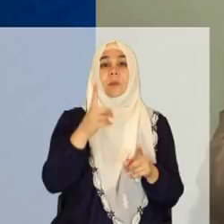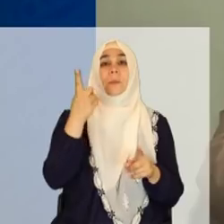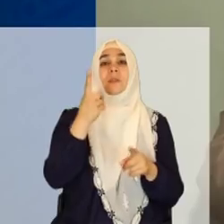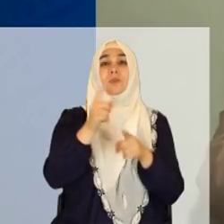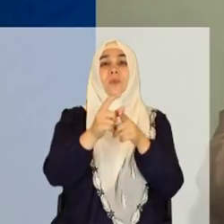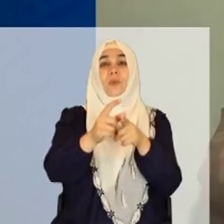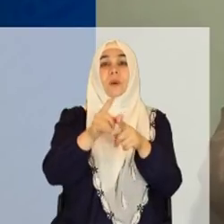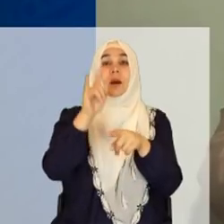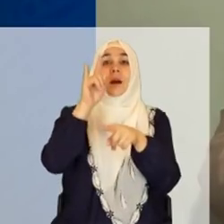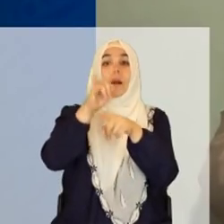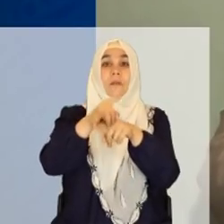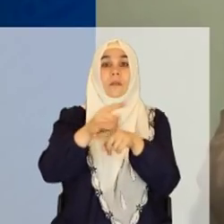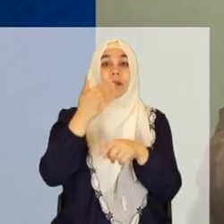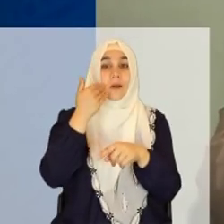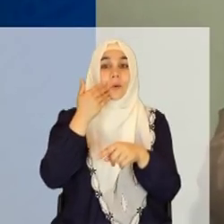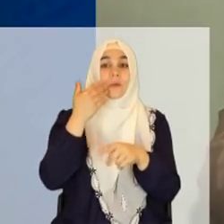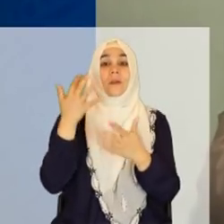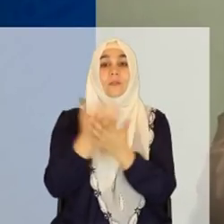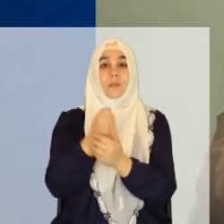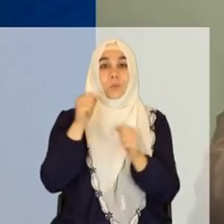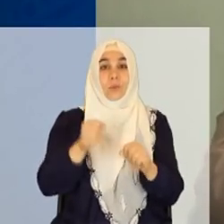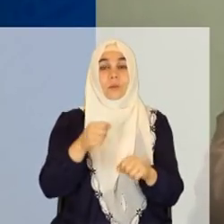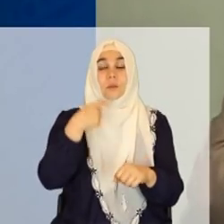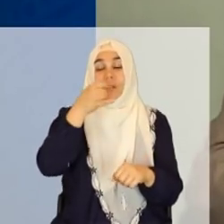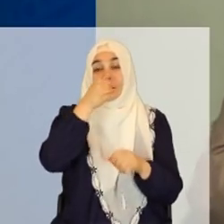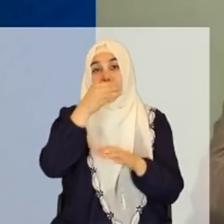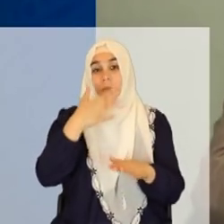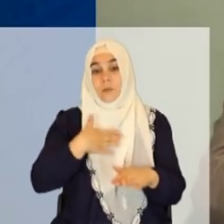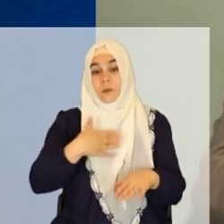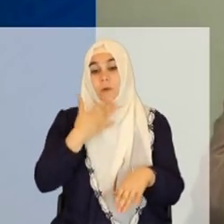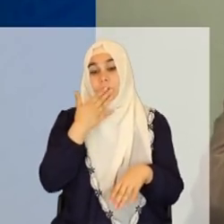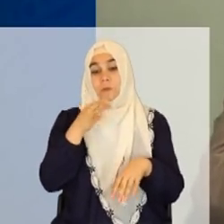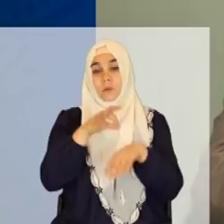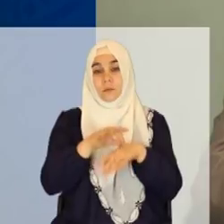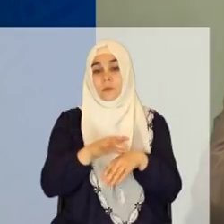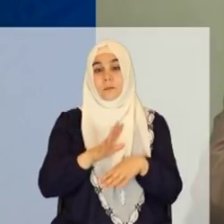og'iz yolg'on gapirsam ishim bitib ketadi-yu, lekin gapira olmayman. Ro'zam bor.